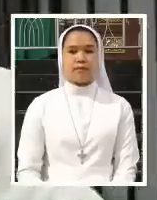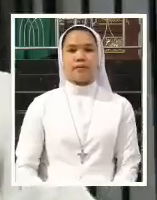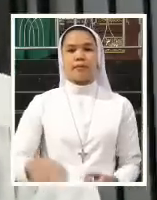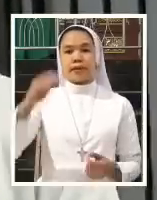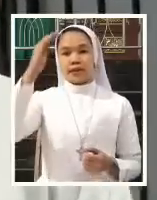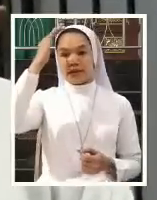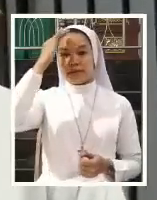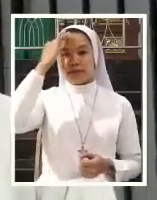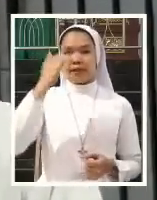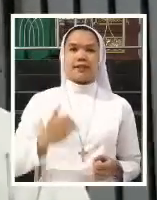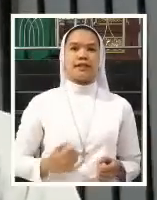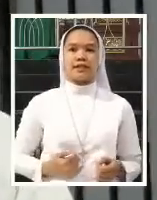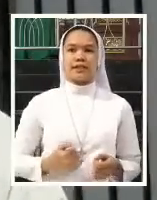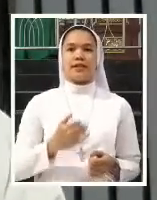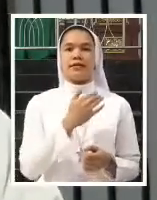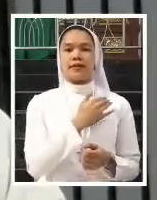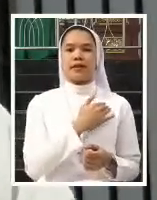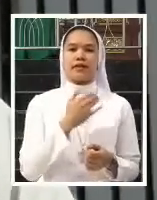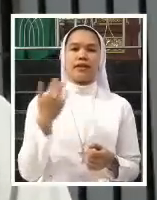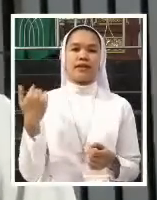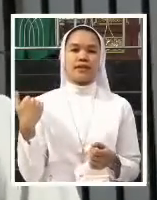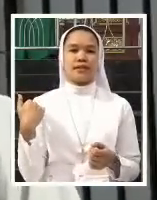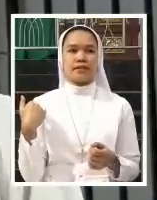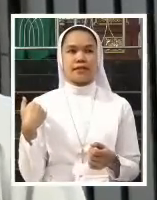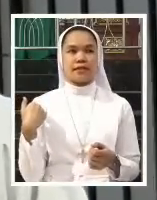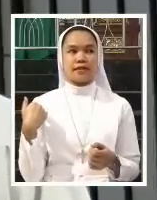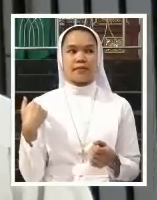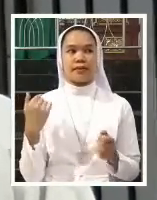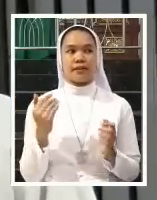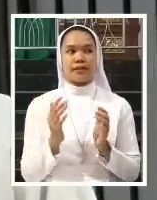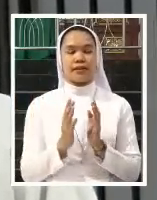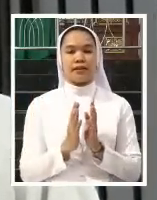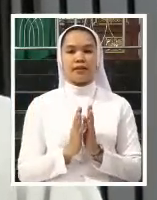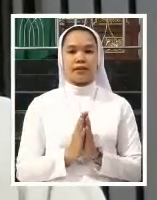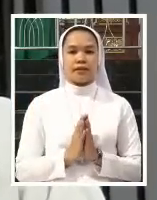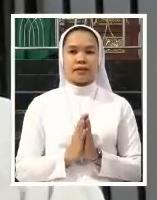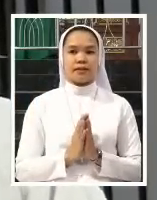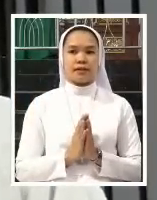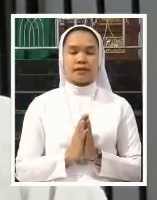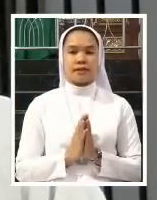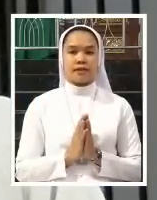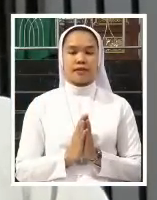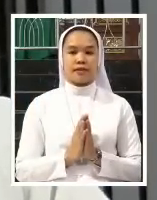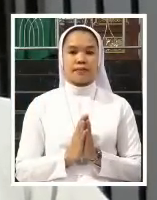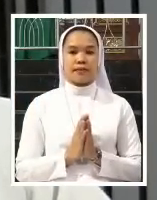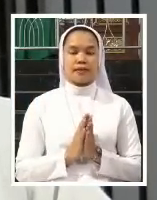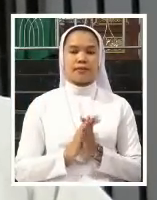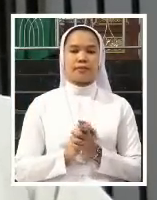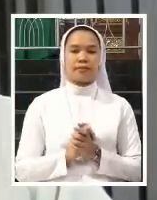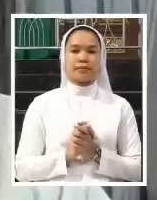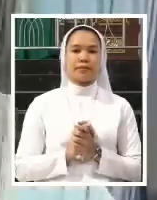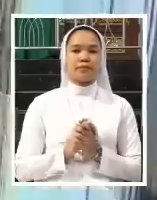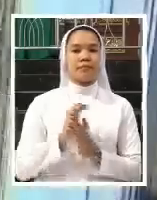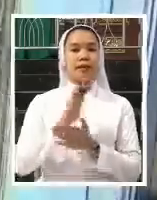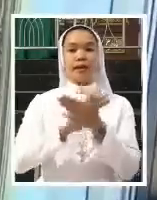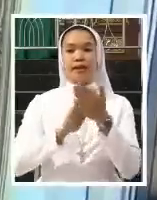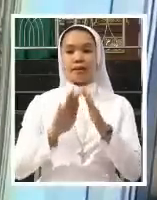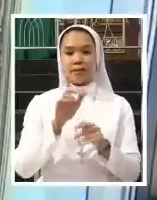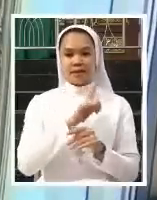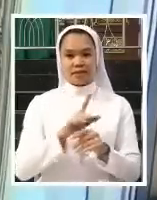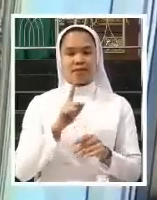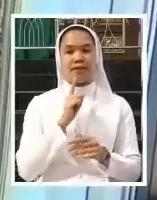Sangaran kang Ama, asin kang Aki, asin kang Espiritu Santo. Amen. An